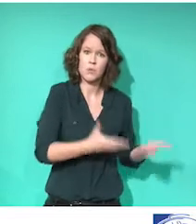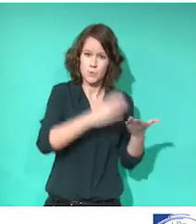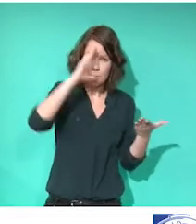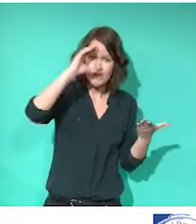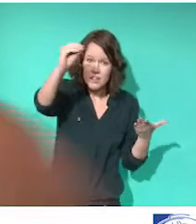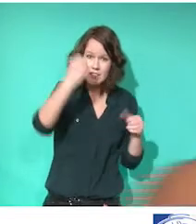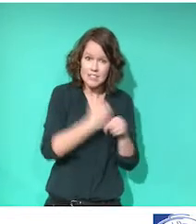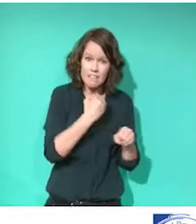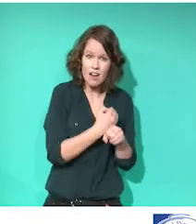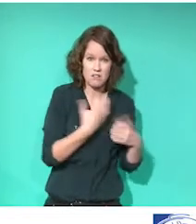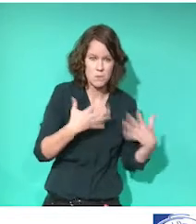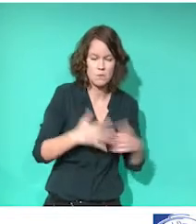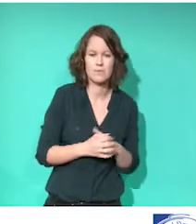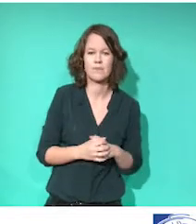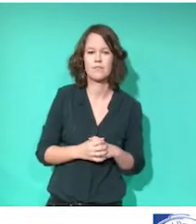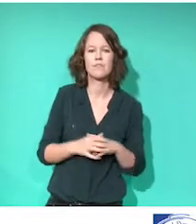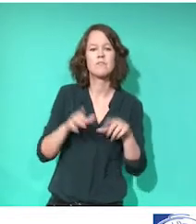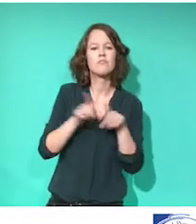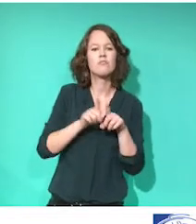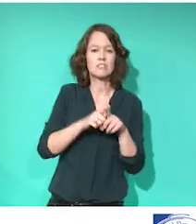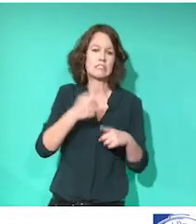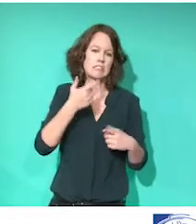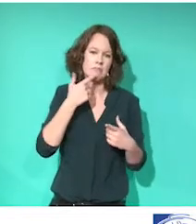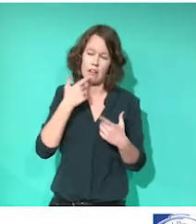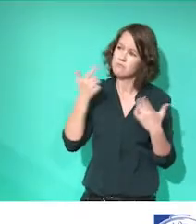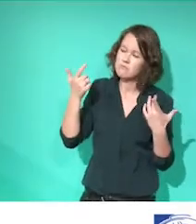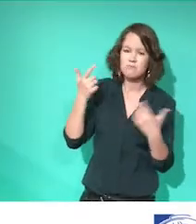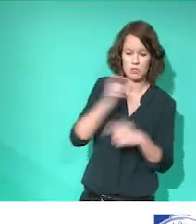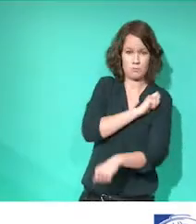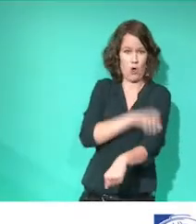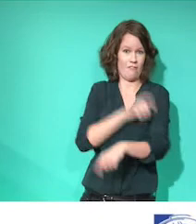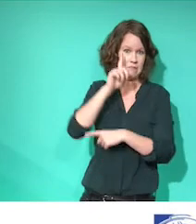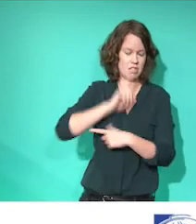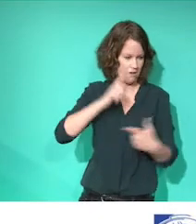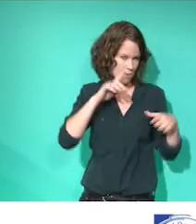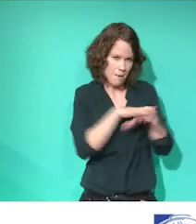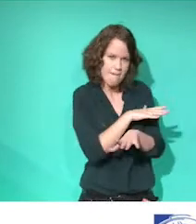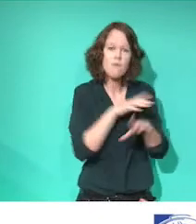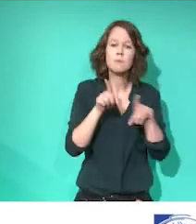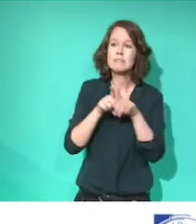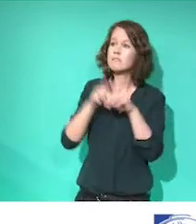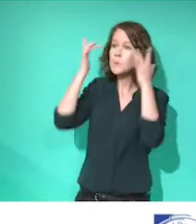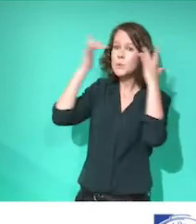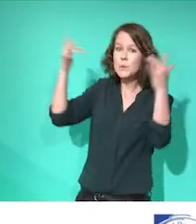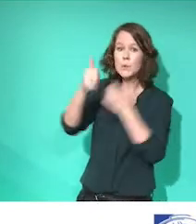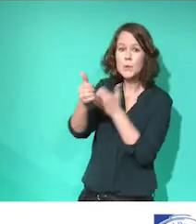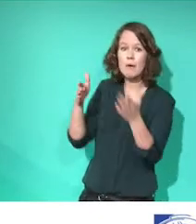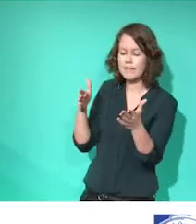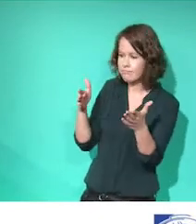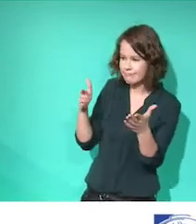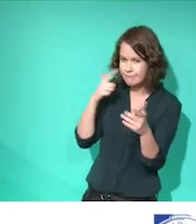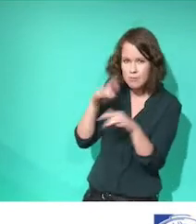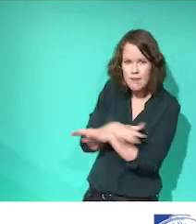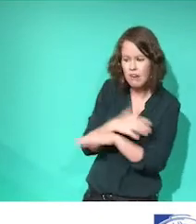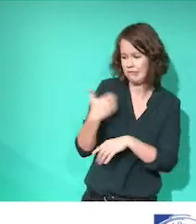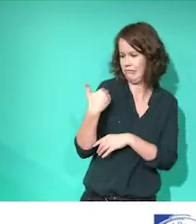féminin, on parlera de la sous-représentation des femmes dans la culture, on parlera aussi des femmes maltraitées dans la publicité. Encore